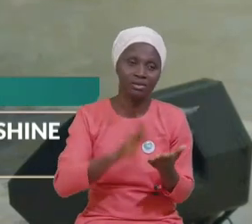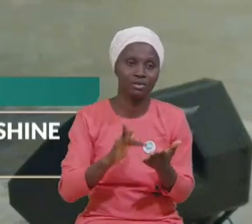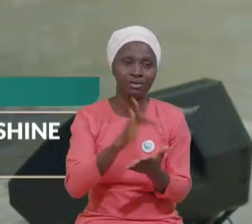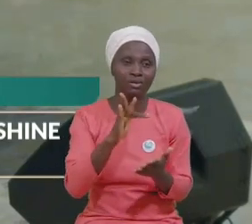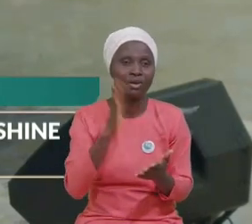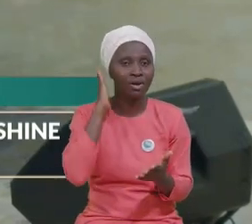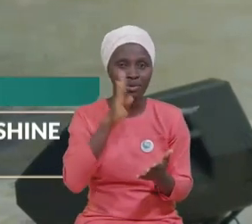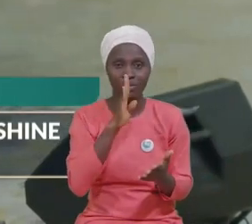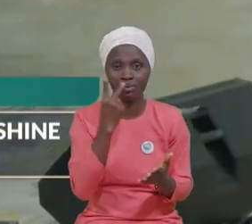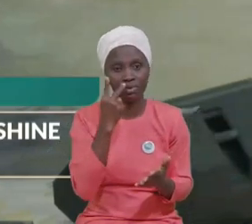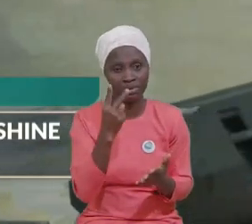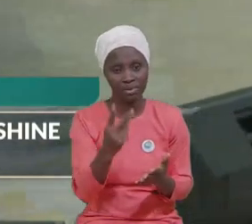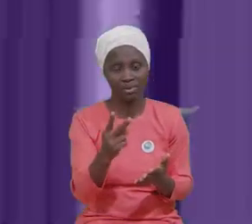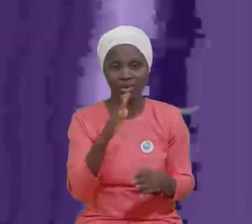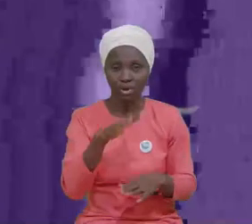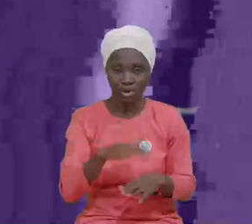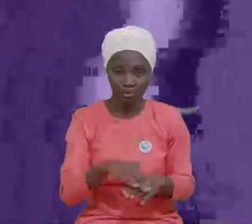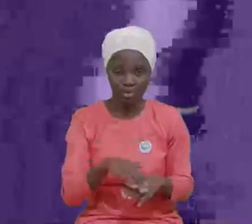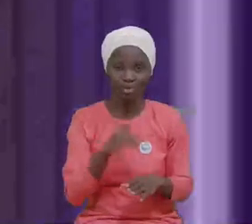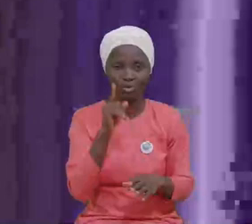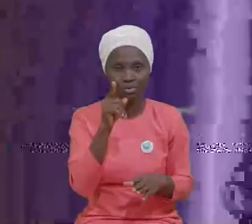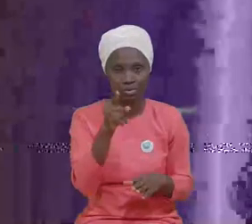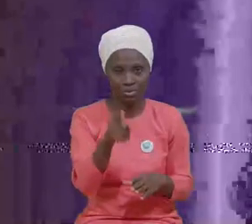Sur toi, sa gloire apparaît. »